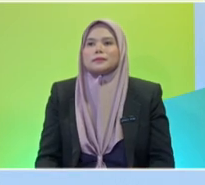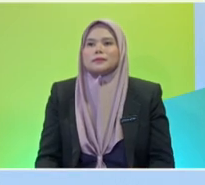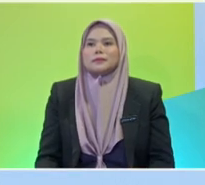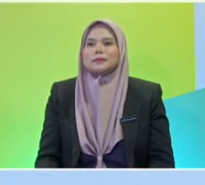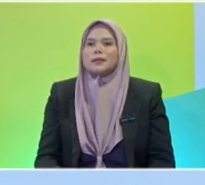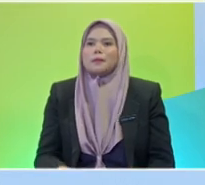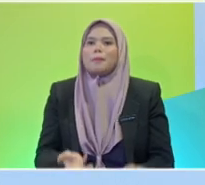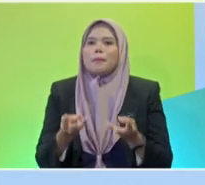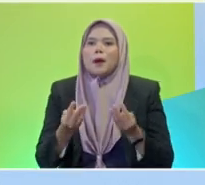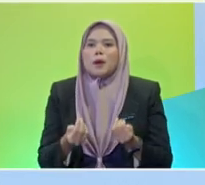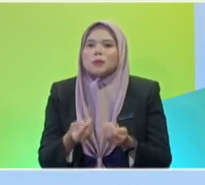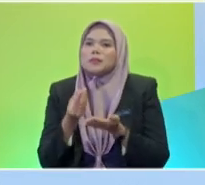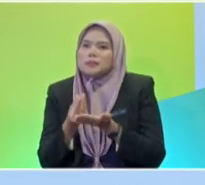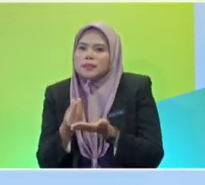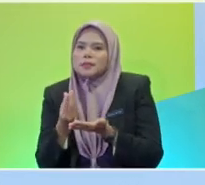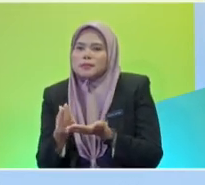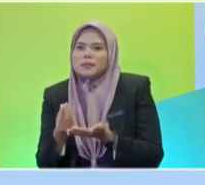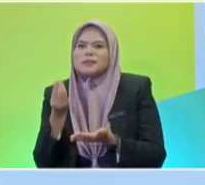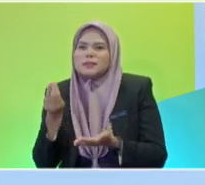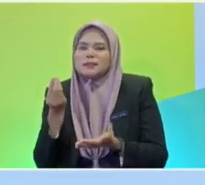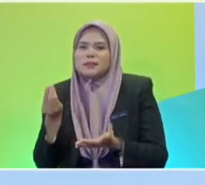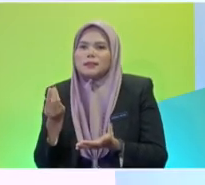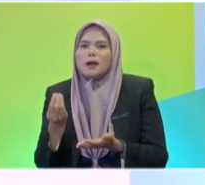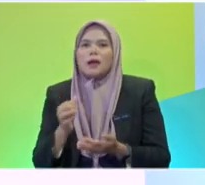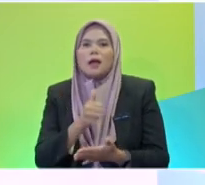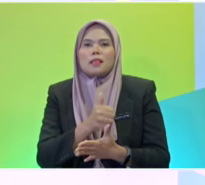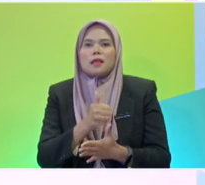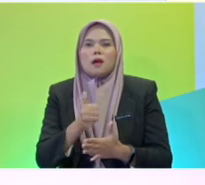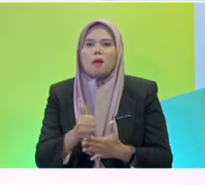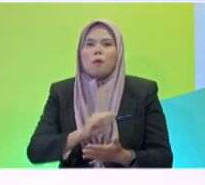sedikit-sedikit atau bukan nih macam mana ya